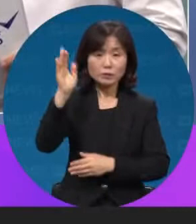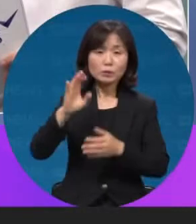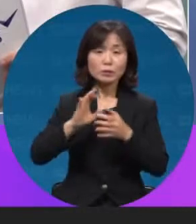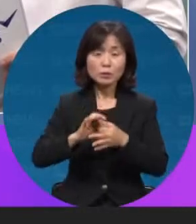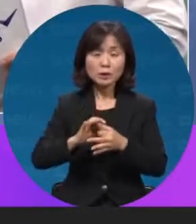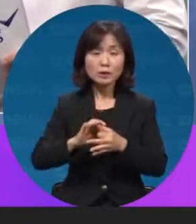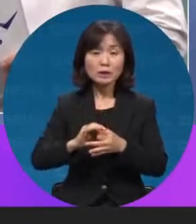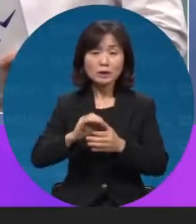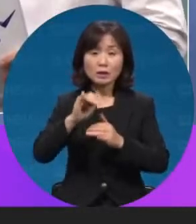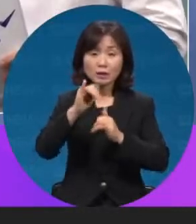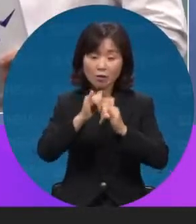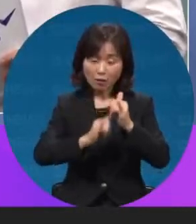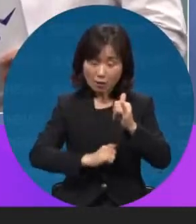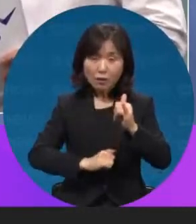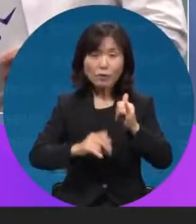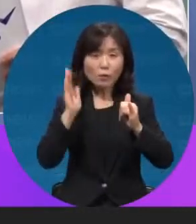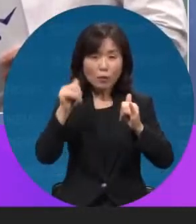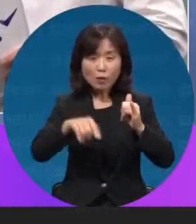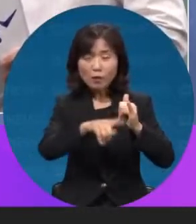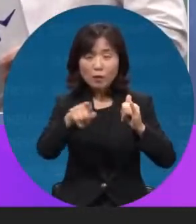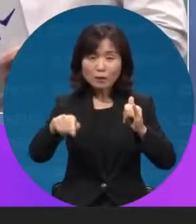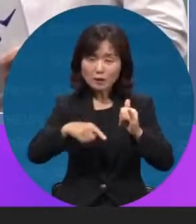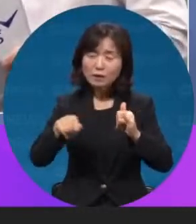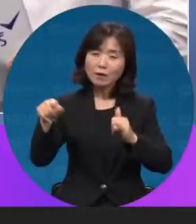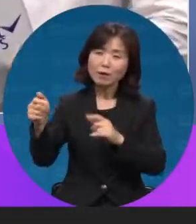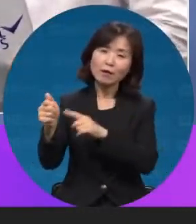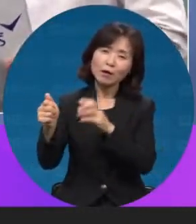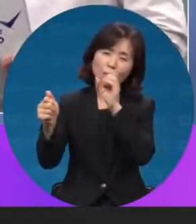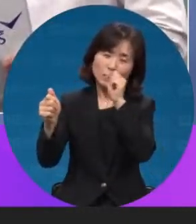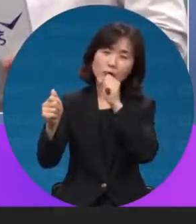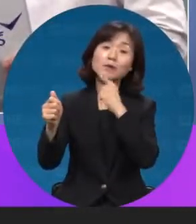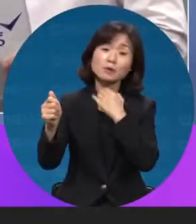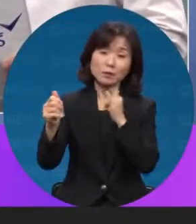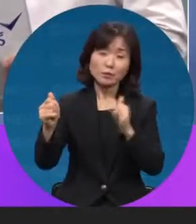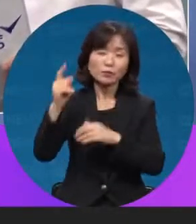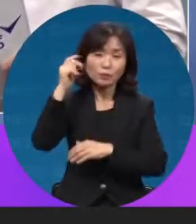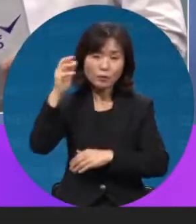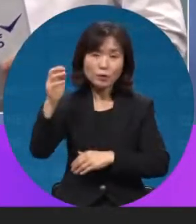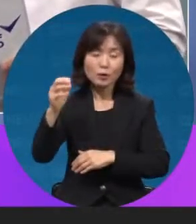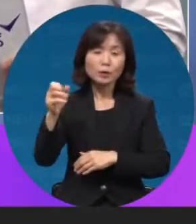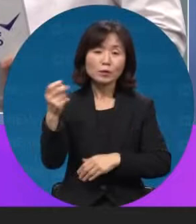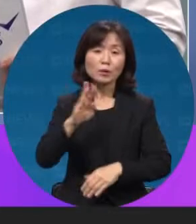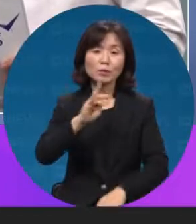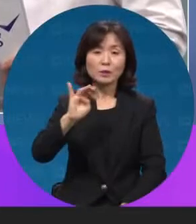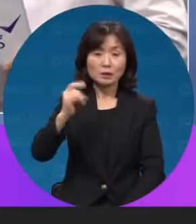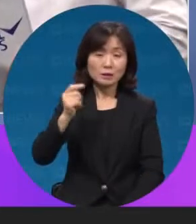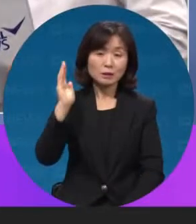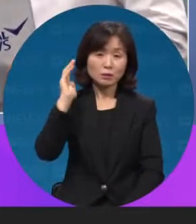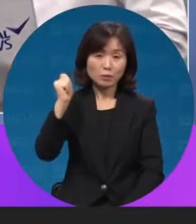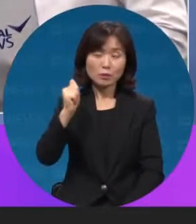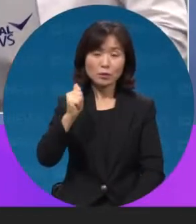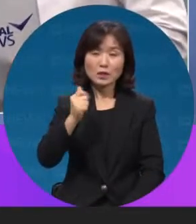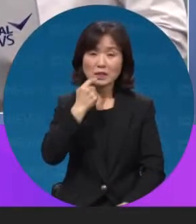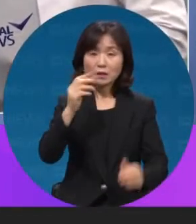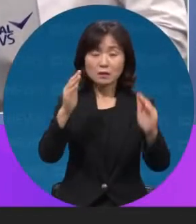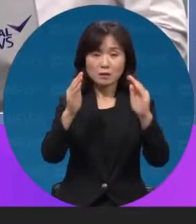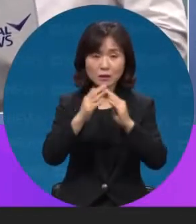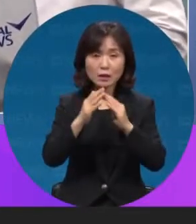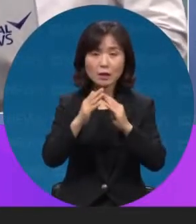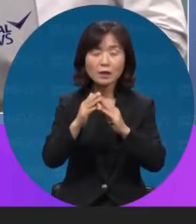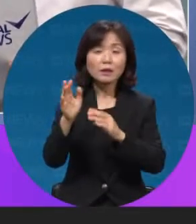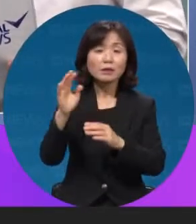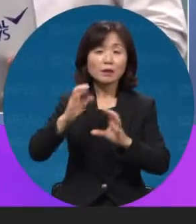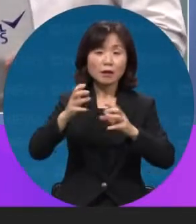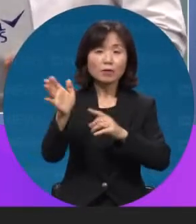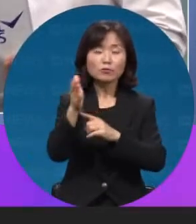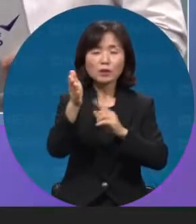대통령들이 가장 좋아했던 사람 이라고 추모 했구요 바이든 대통령도 배 박가네 조기를 게양하고 며 파월은 위대한 미국인